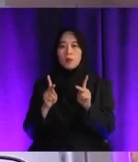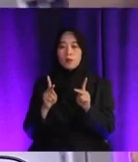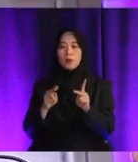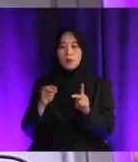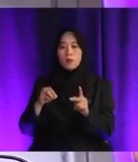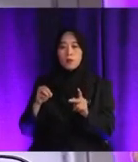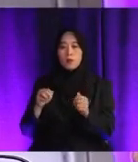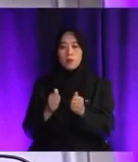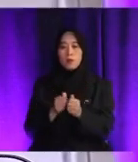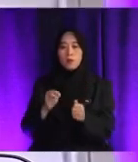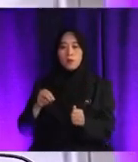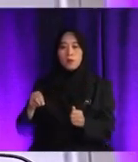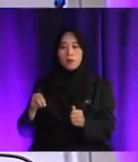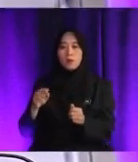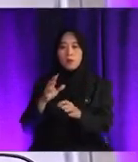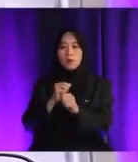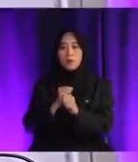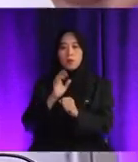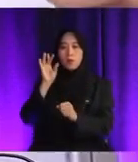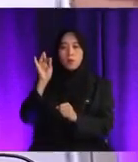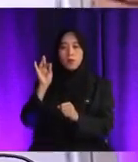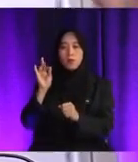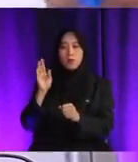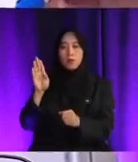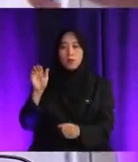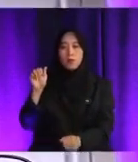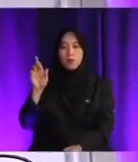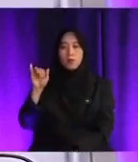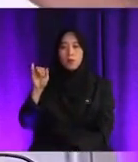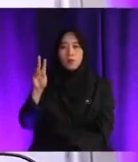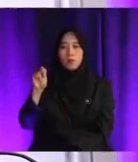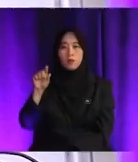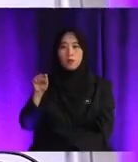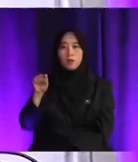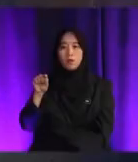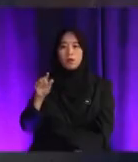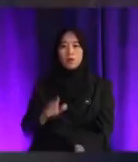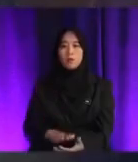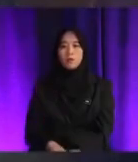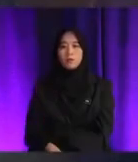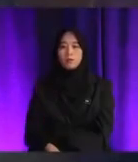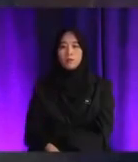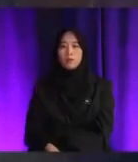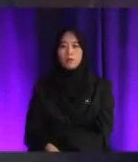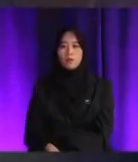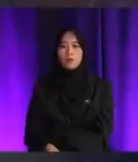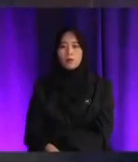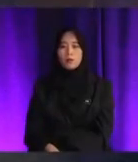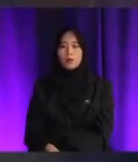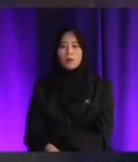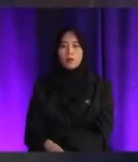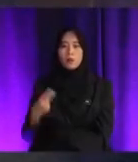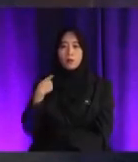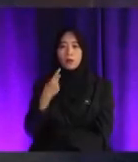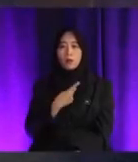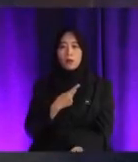8 baring. Macam nilah. Betul. Okay. Cantik sangat aku mahu. Baring lentuk ya. Okey, okay. Baik. Kita nak